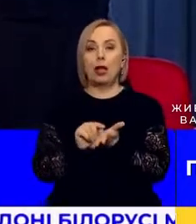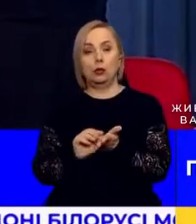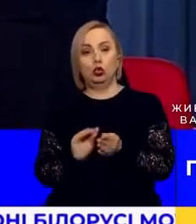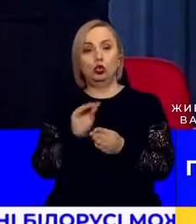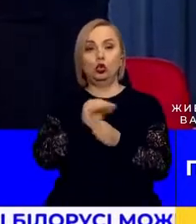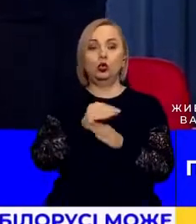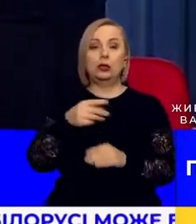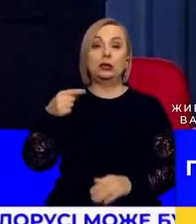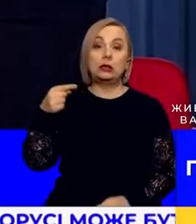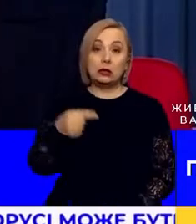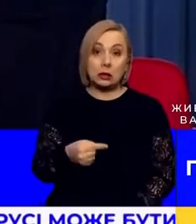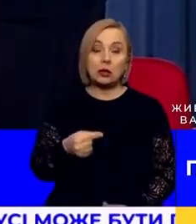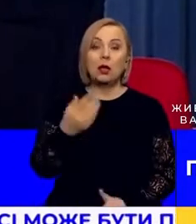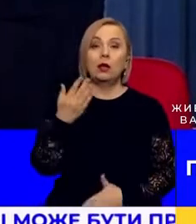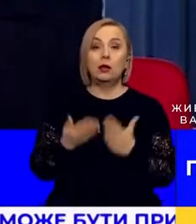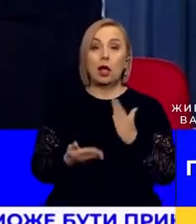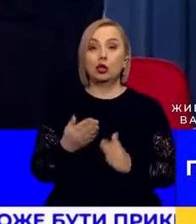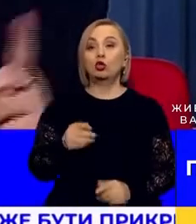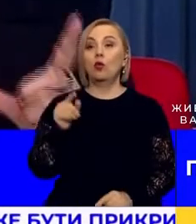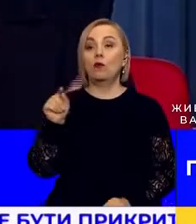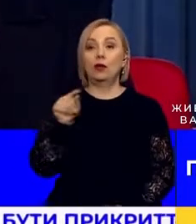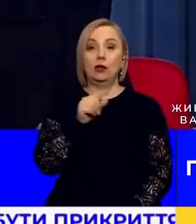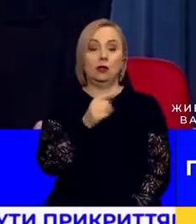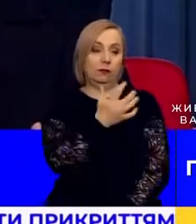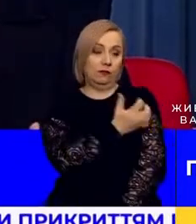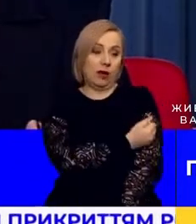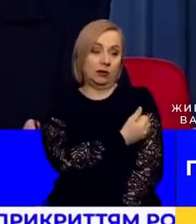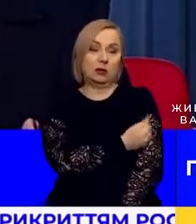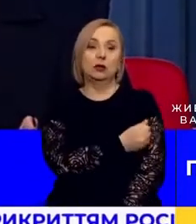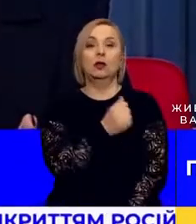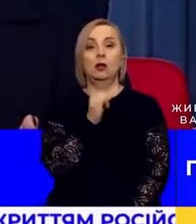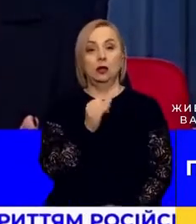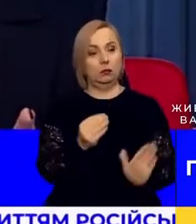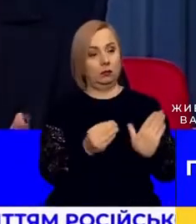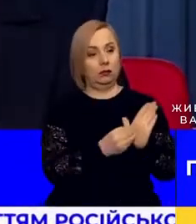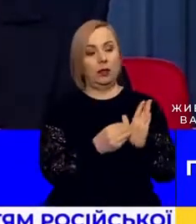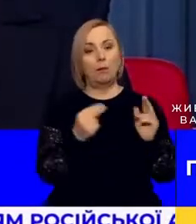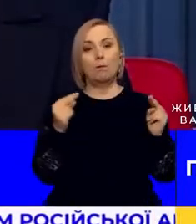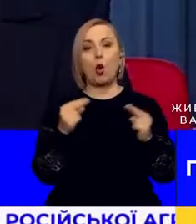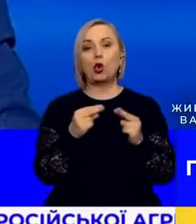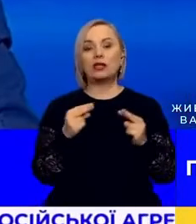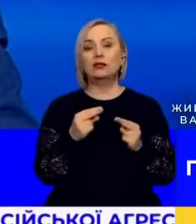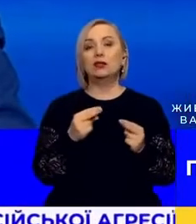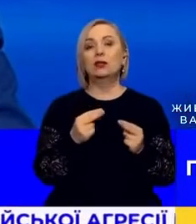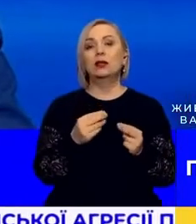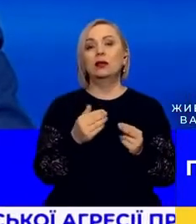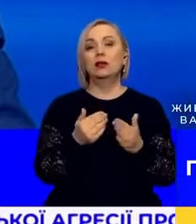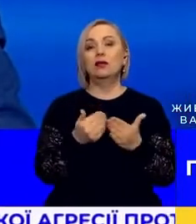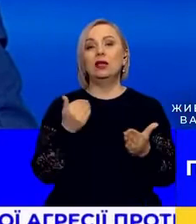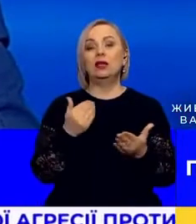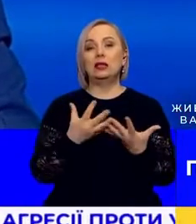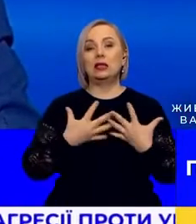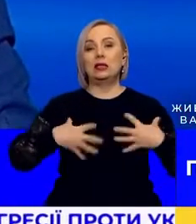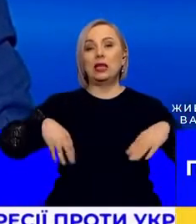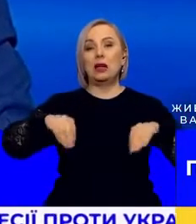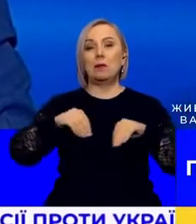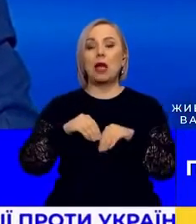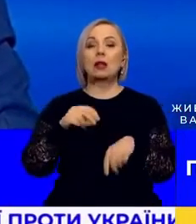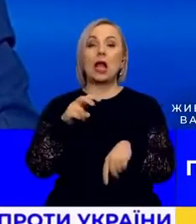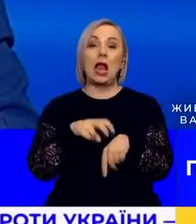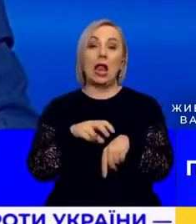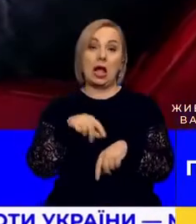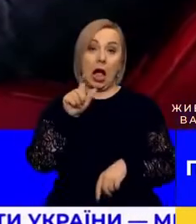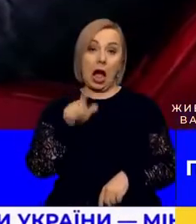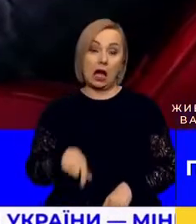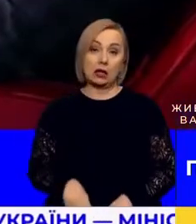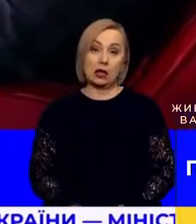1000 гривень, якщо ви вакцинуєтеся і ви нам скинете посвідку вашого сімейного лікаря, чи це буде довідка, не обов'язково в дії.